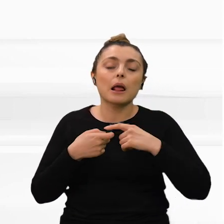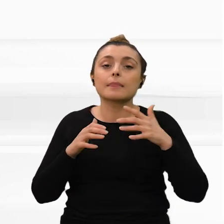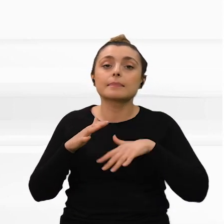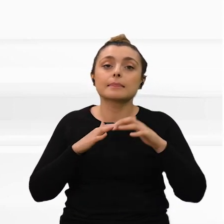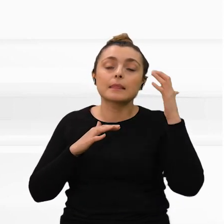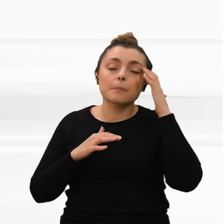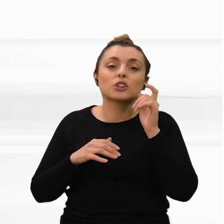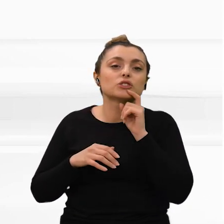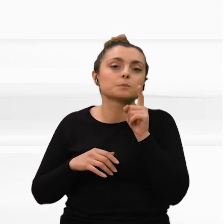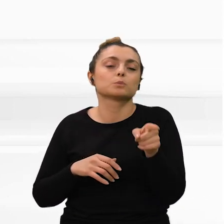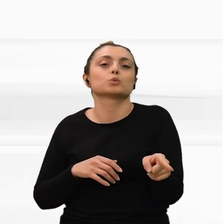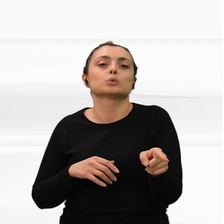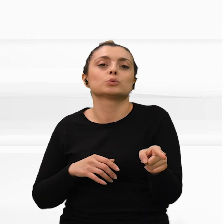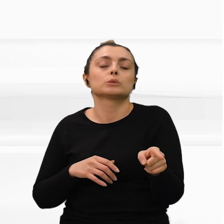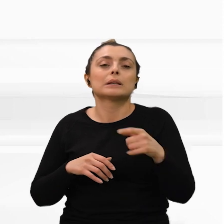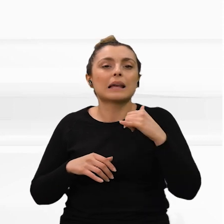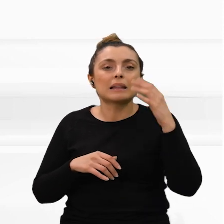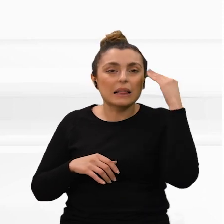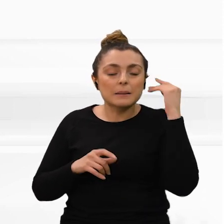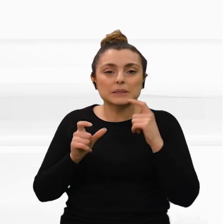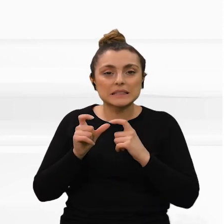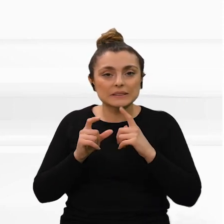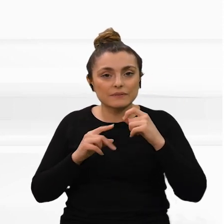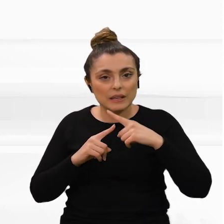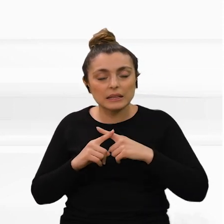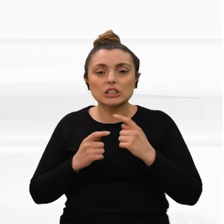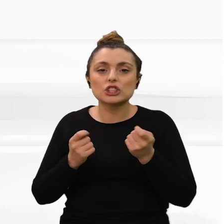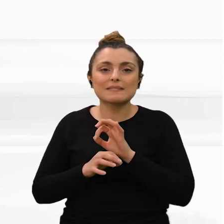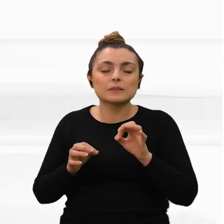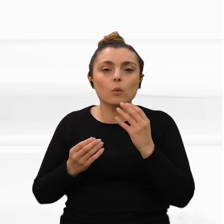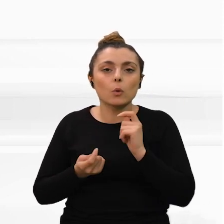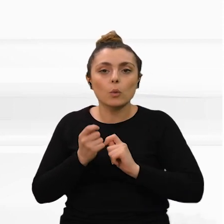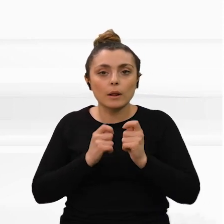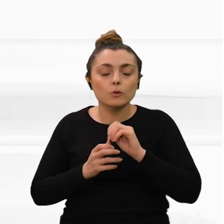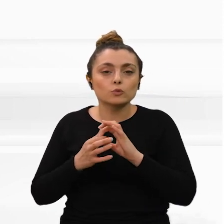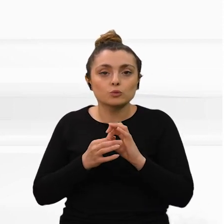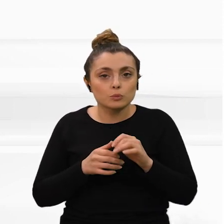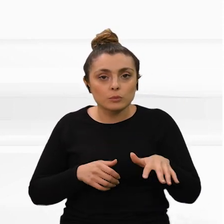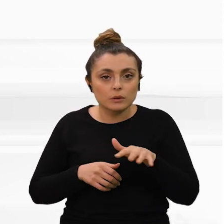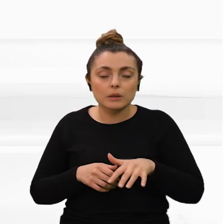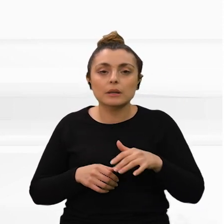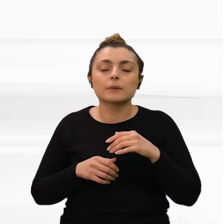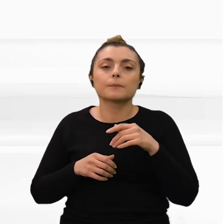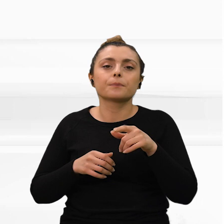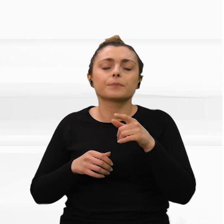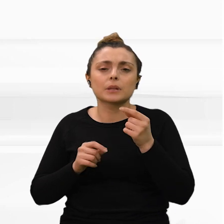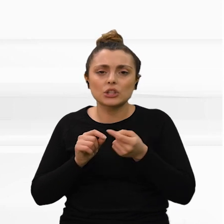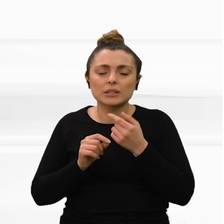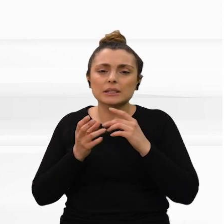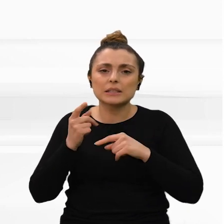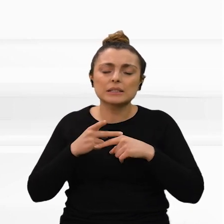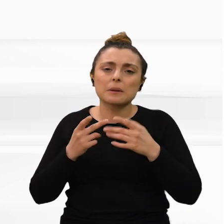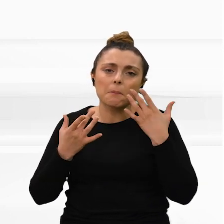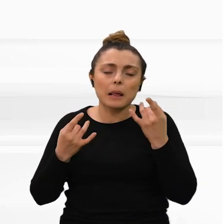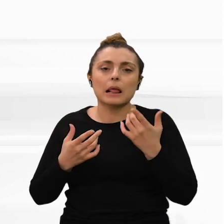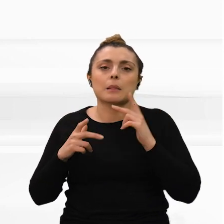ile ilgili en temel yanlışlardan biridir bu yakın anlamlı sıfatların işlevsiz olarak kullanıldığı cümleler dikiş izlerini belli